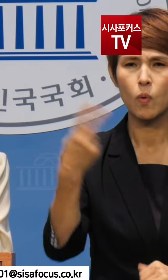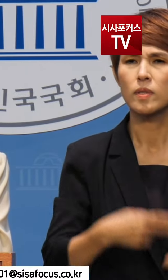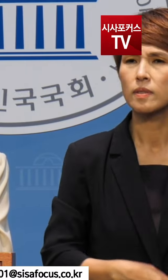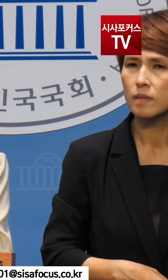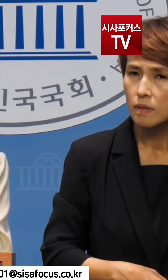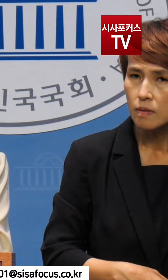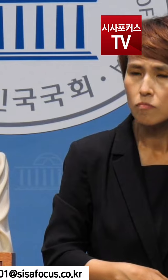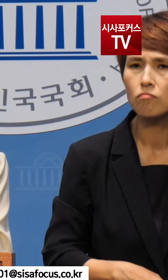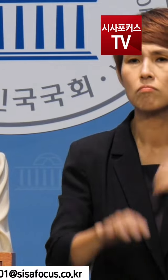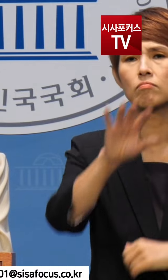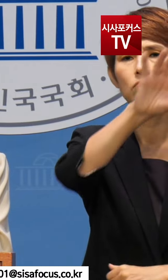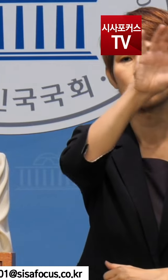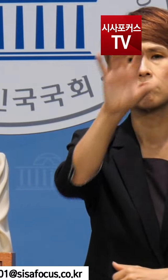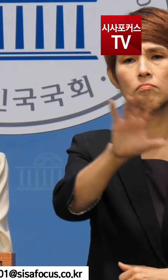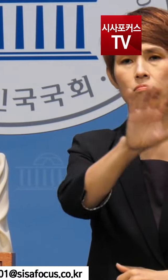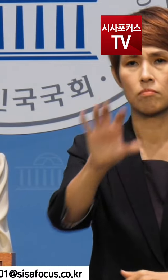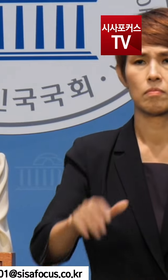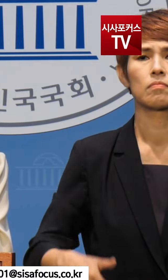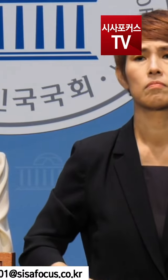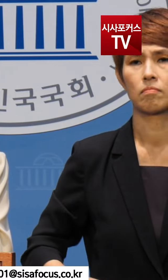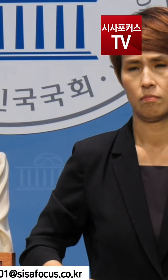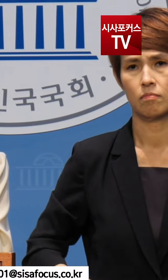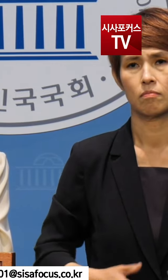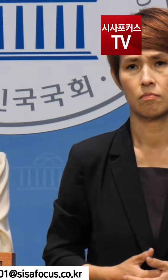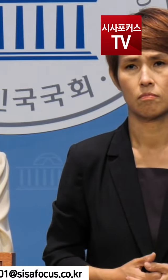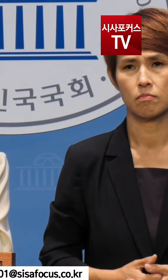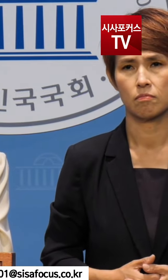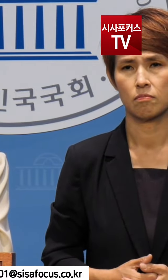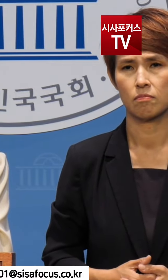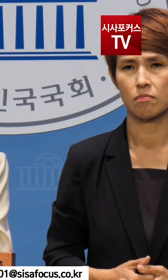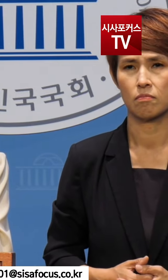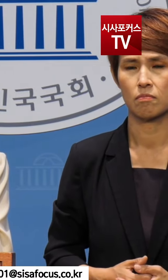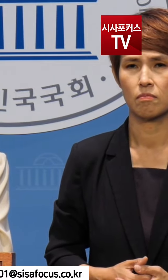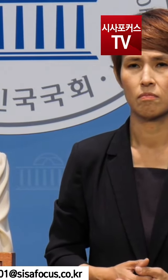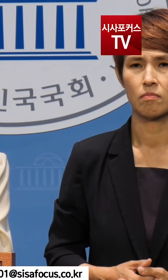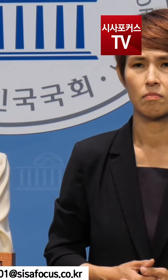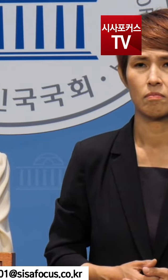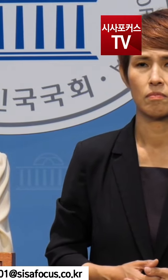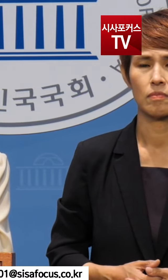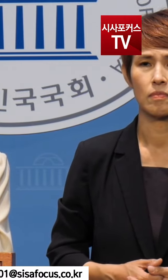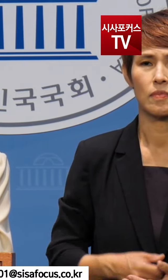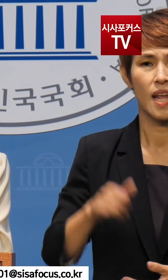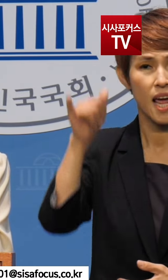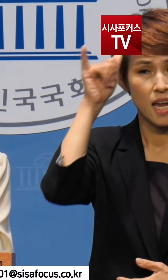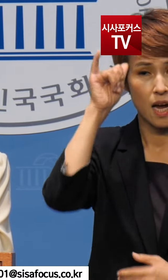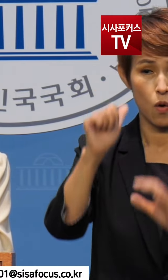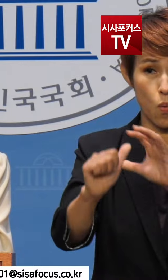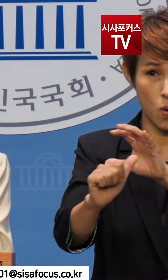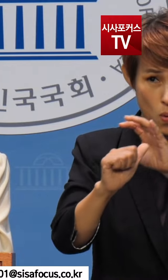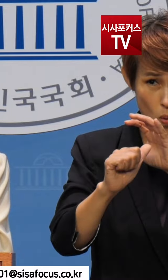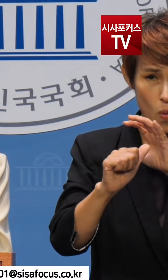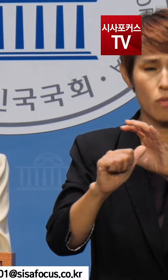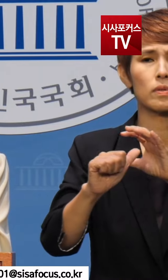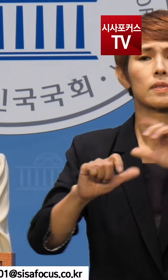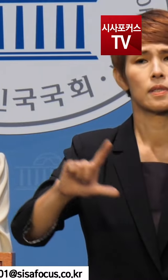과정이 순환되어야 하는 것입니다. 캐리스가 ICT, 특히 AI를 활용하는 기본